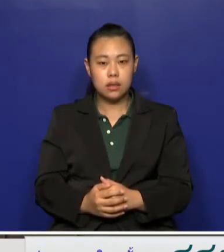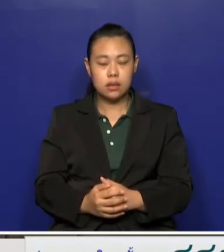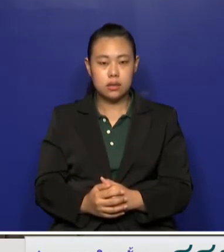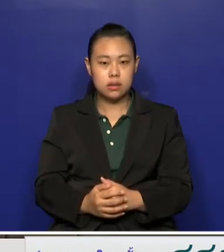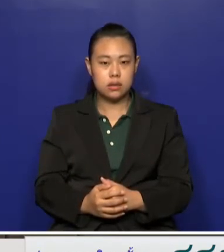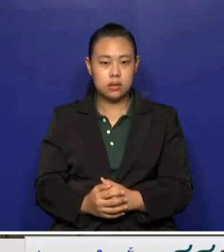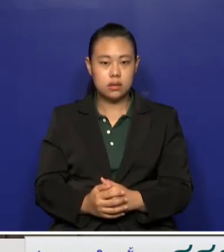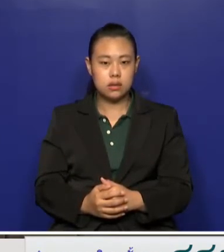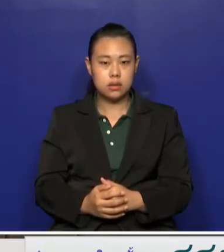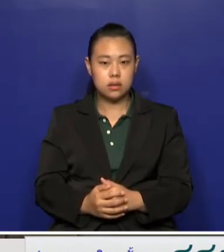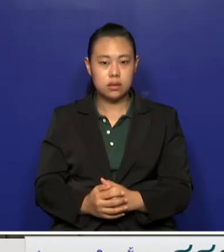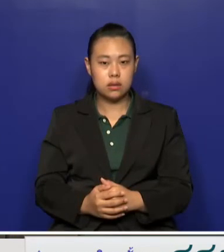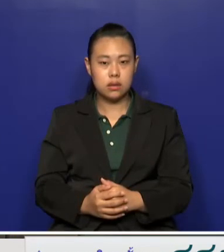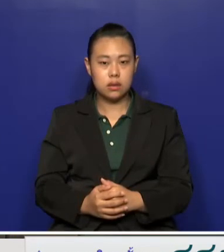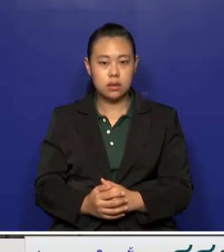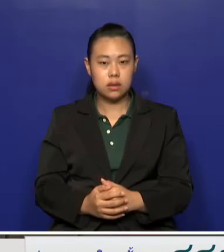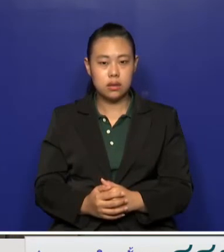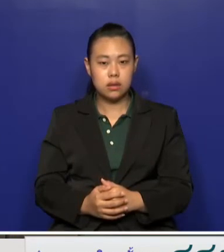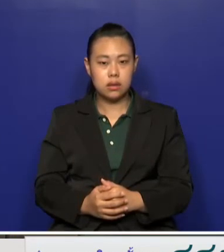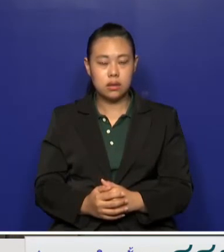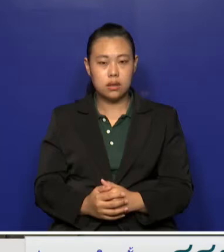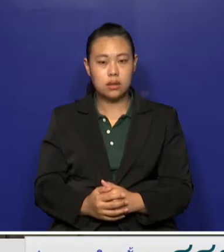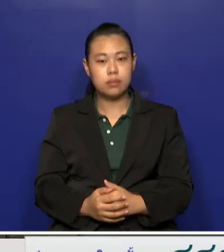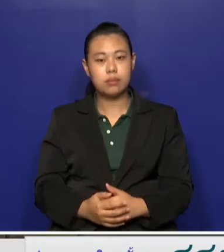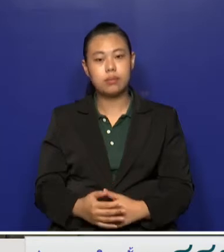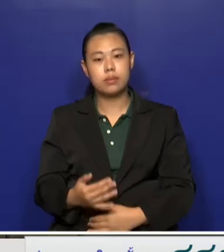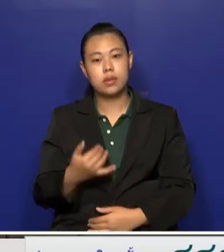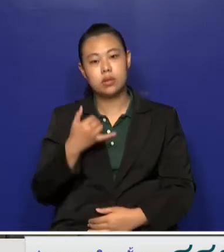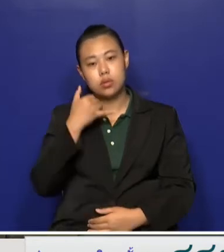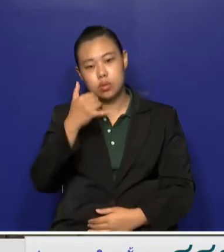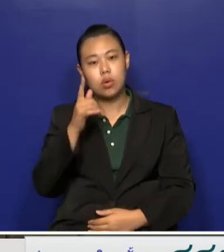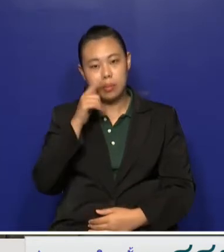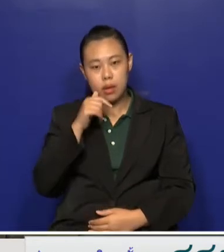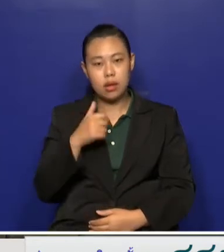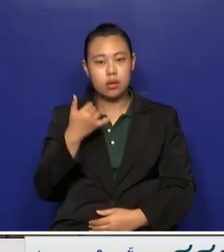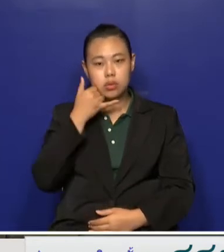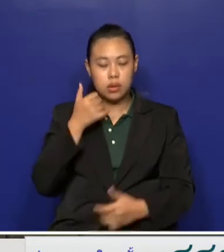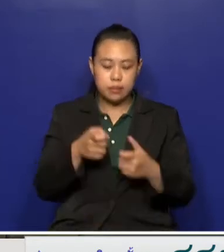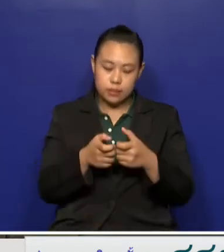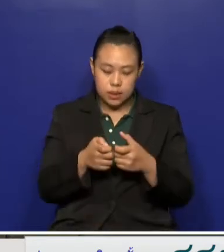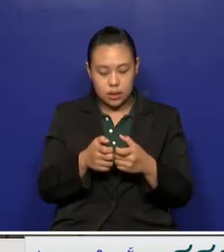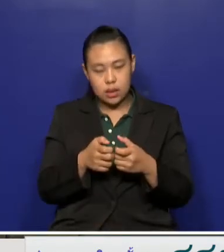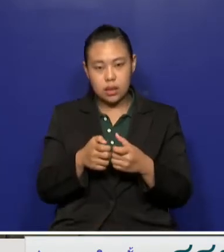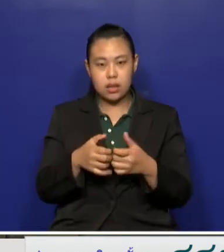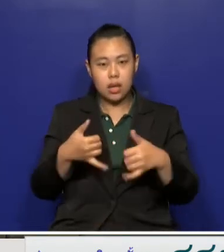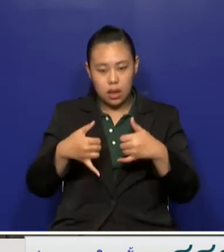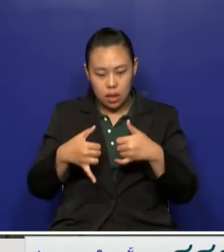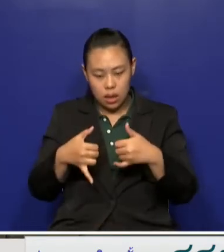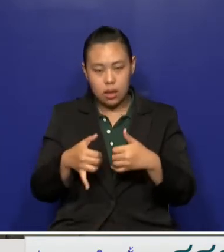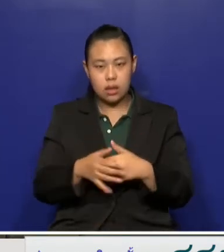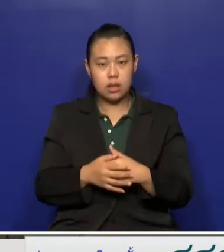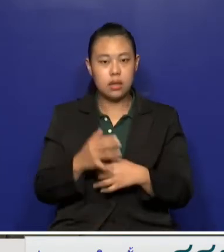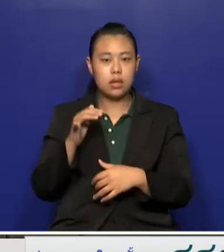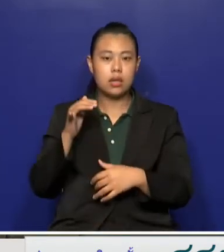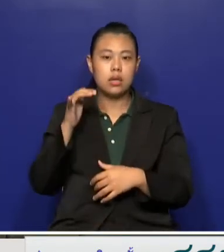ะโทรศัพท์หาแม่แล้วเด็กก็เล่นเกมแล้วยายก็ภูมิ